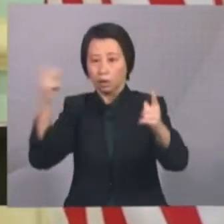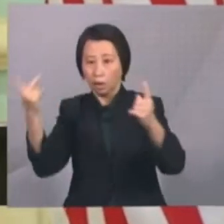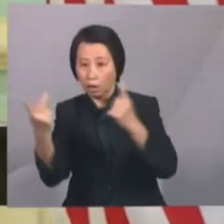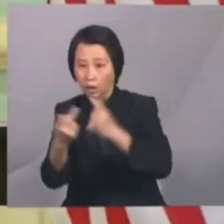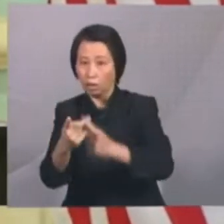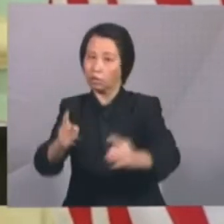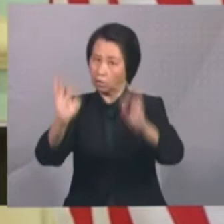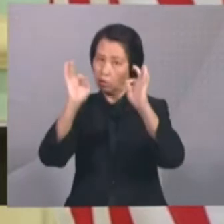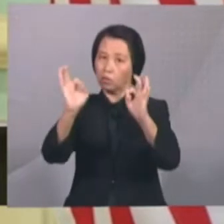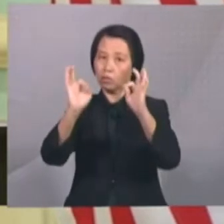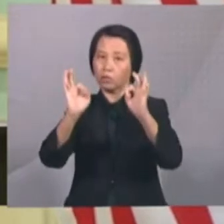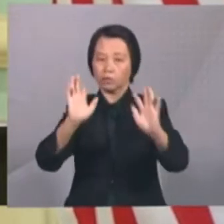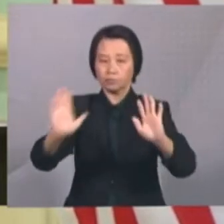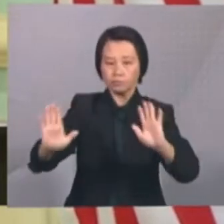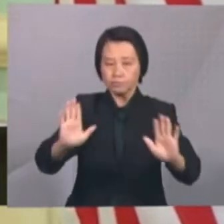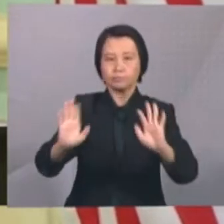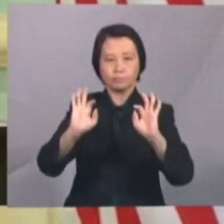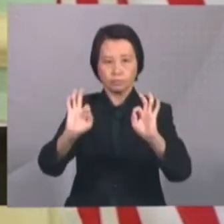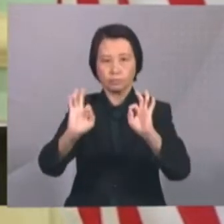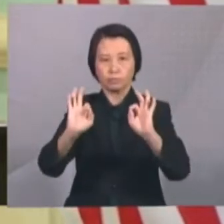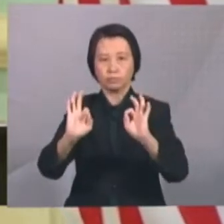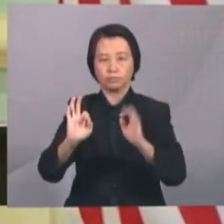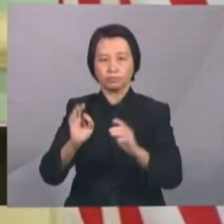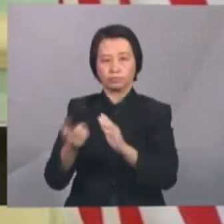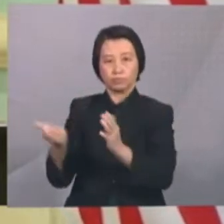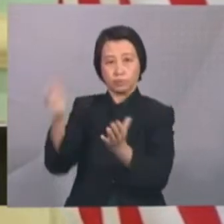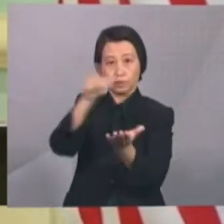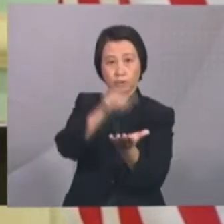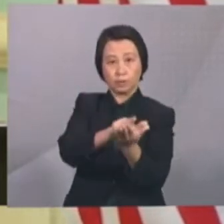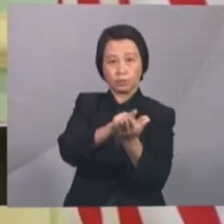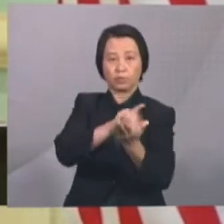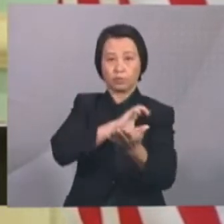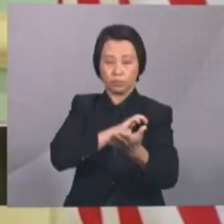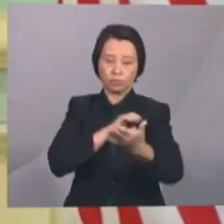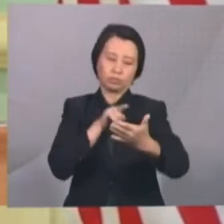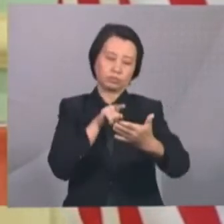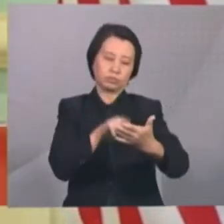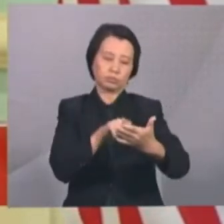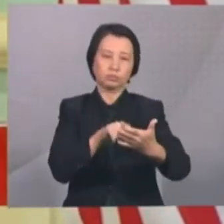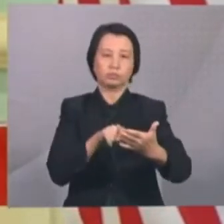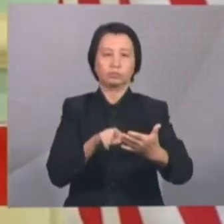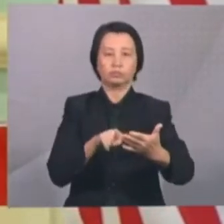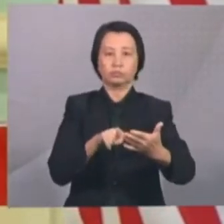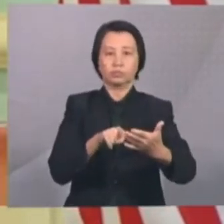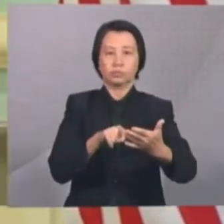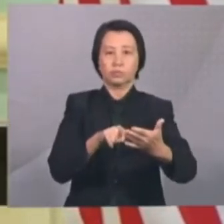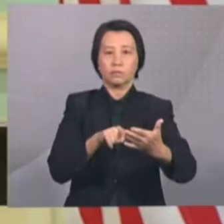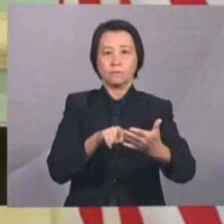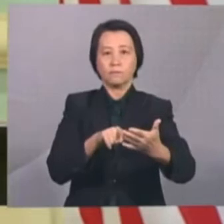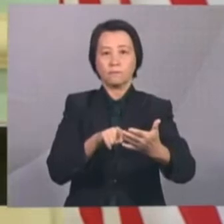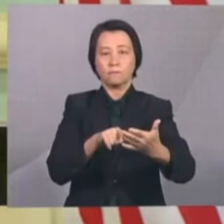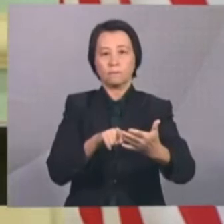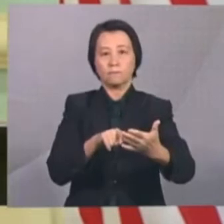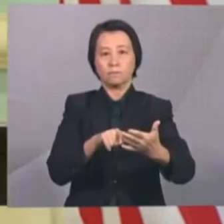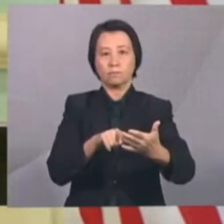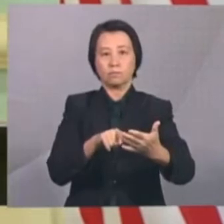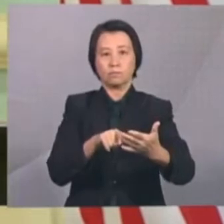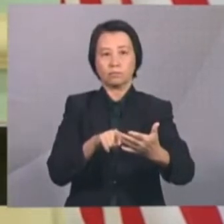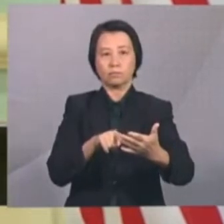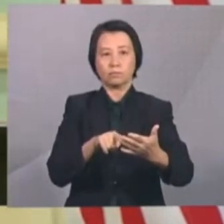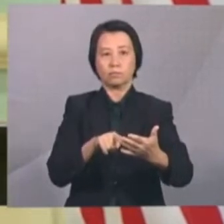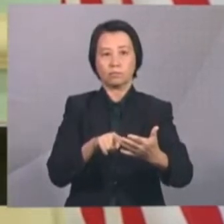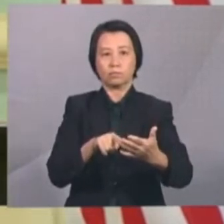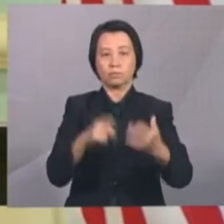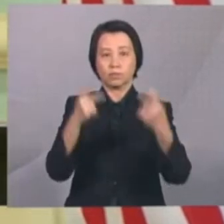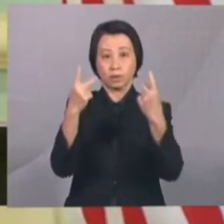terkawal Hai dari segi laporan didapati kita dapati bahwa pemilik